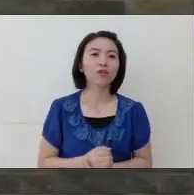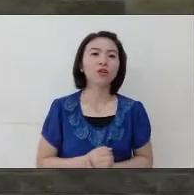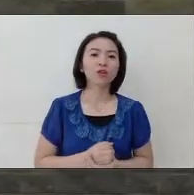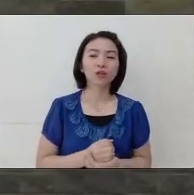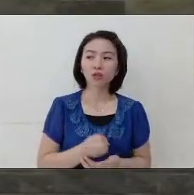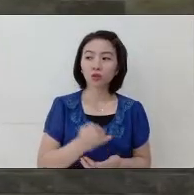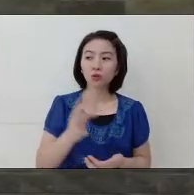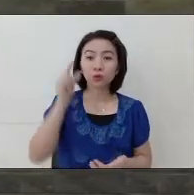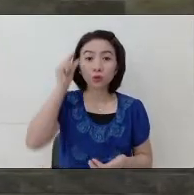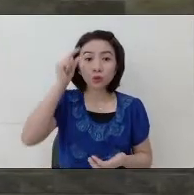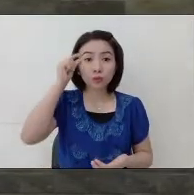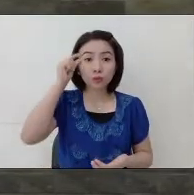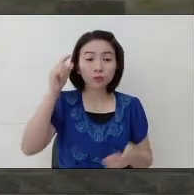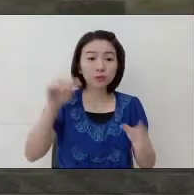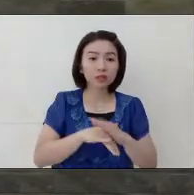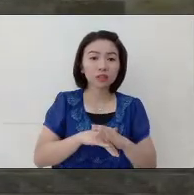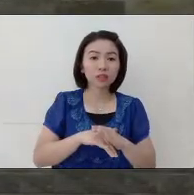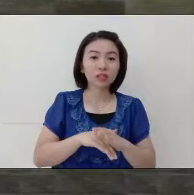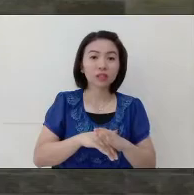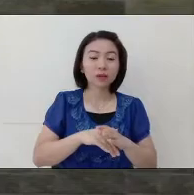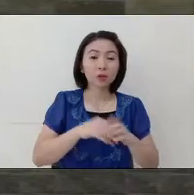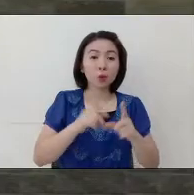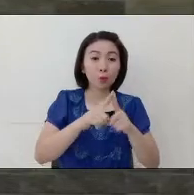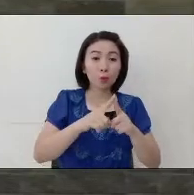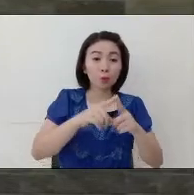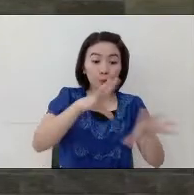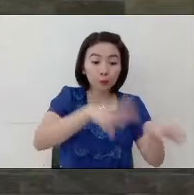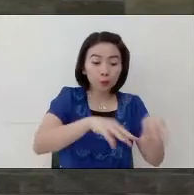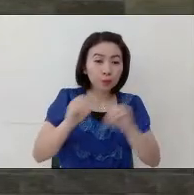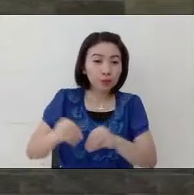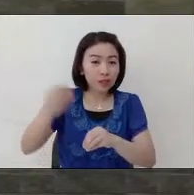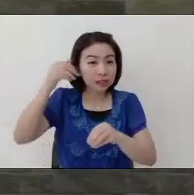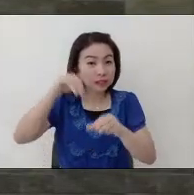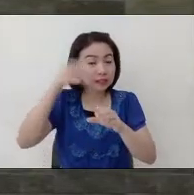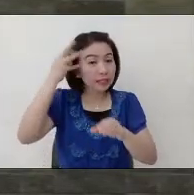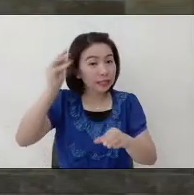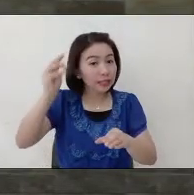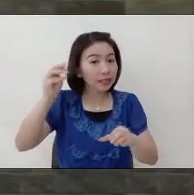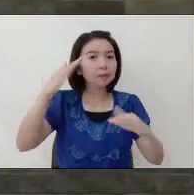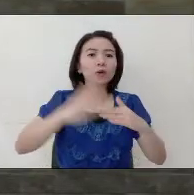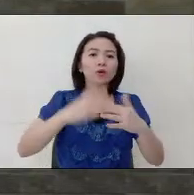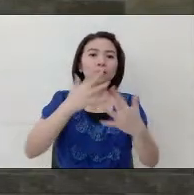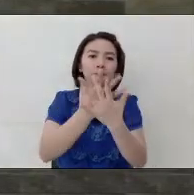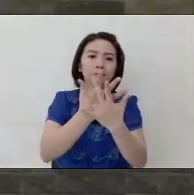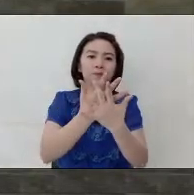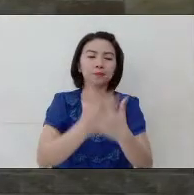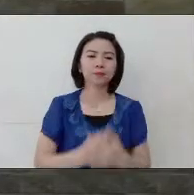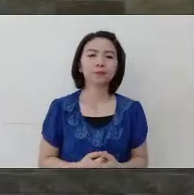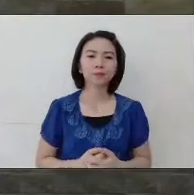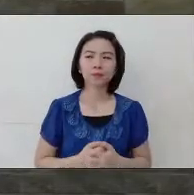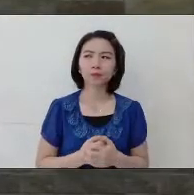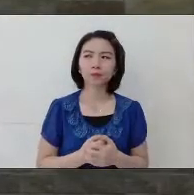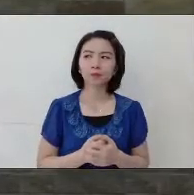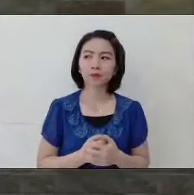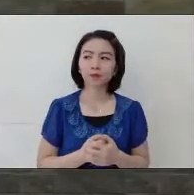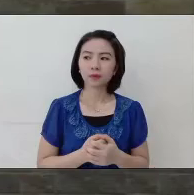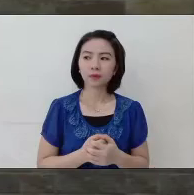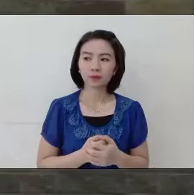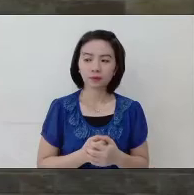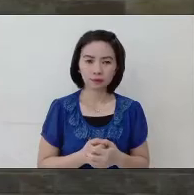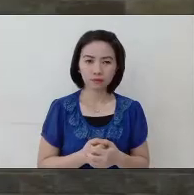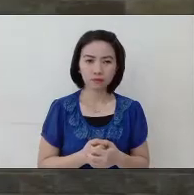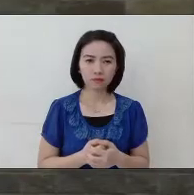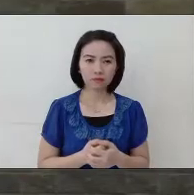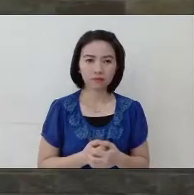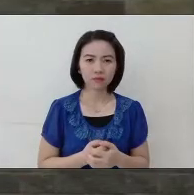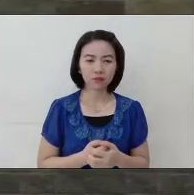Bakit meron parang alingaw-ngaw yung aking Alright. Now, pagka kaya siyang gawin, kayang gawin ng Rome po yan, ng authority